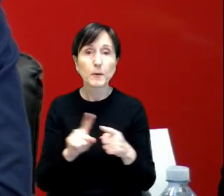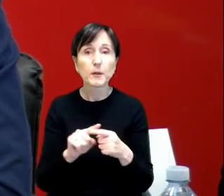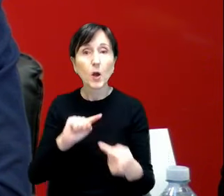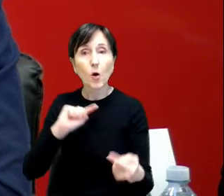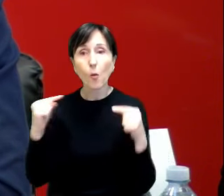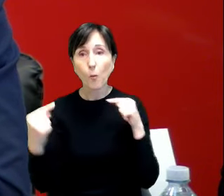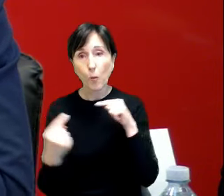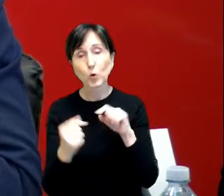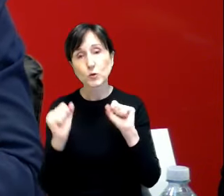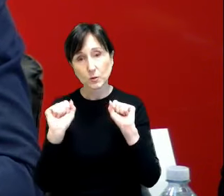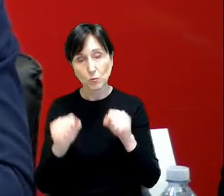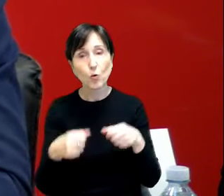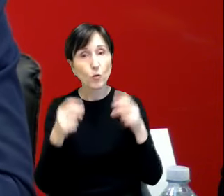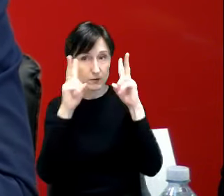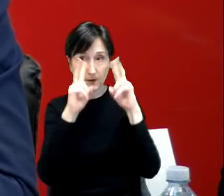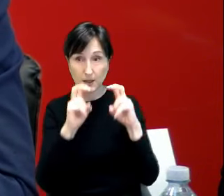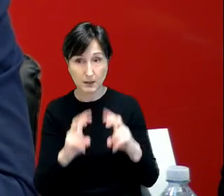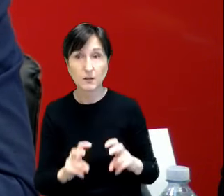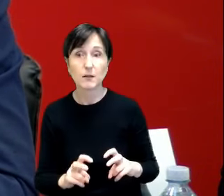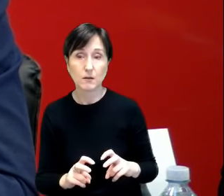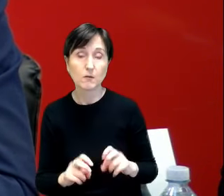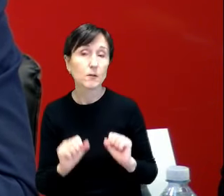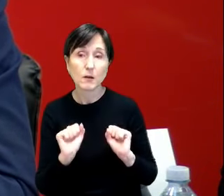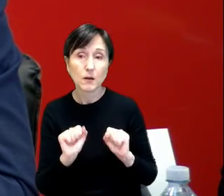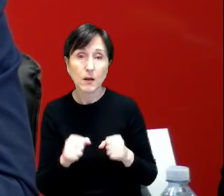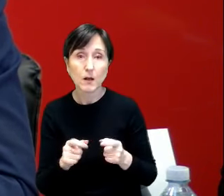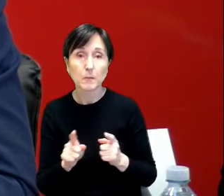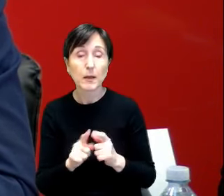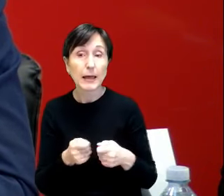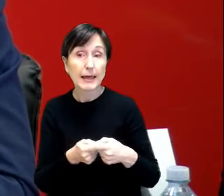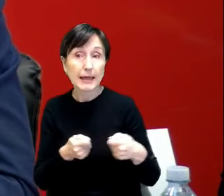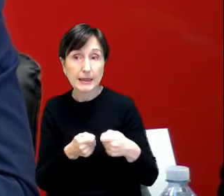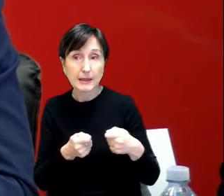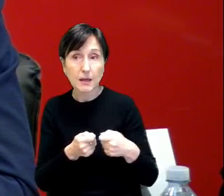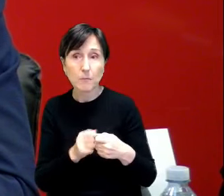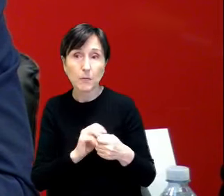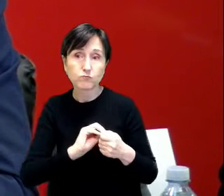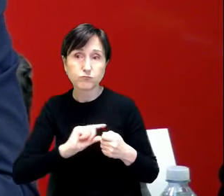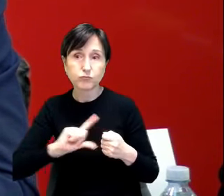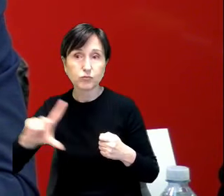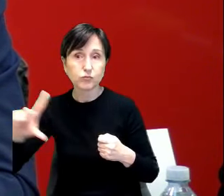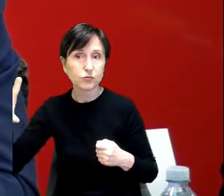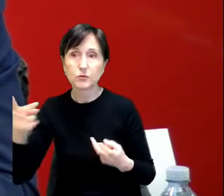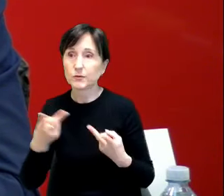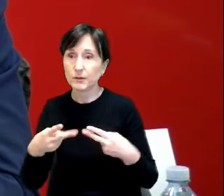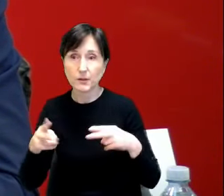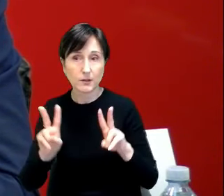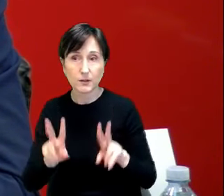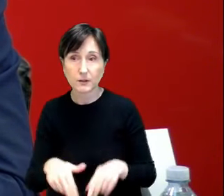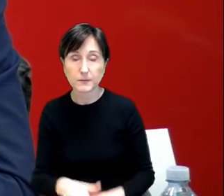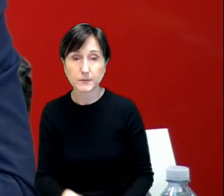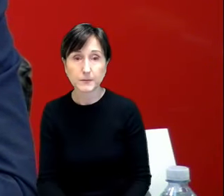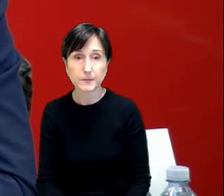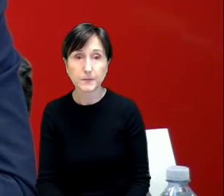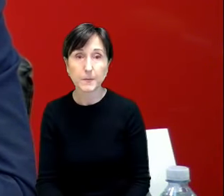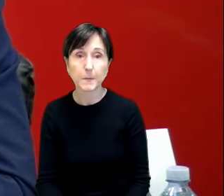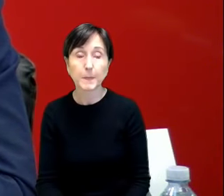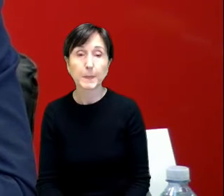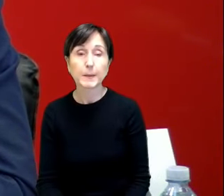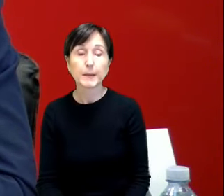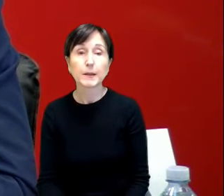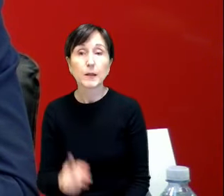nagrinėti nepalikti jono šaly nes įtampų augimas niekam nereikalingas pasakysiu kokią asmeninį